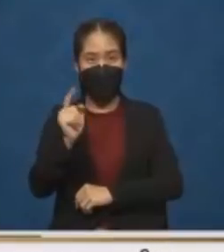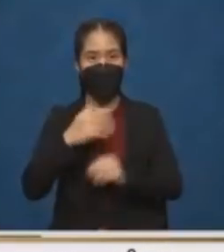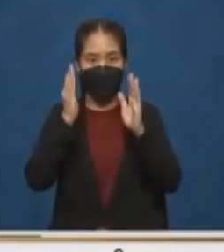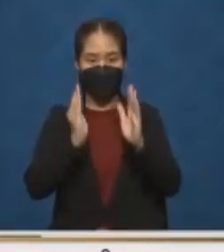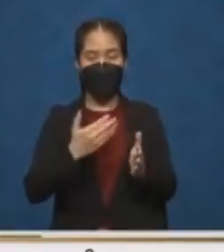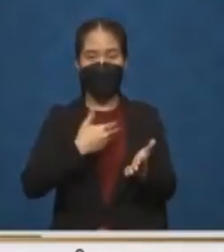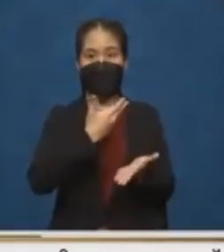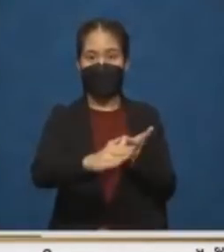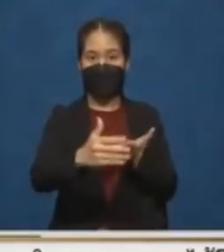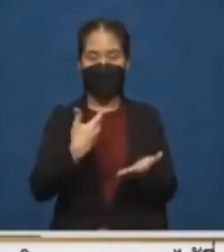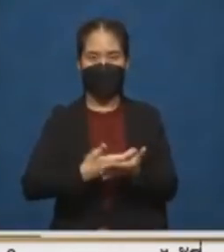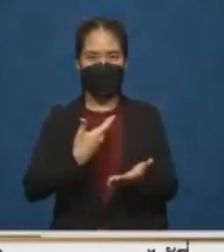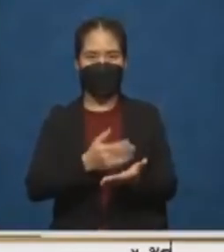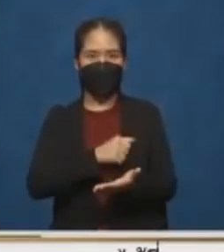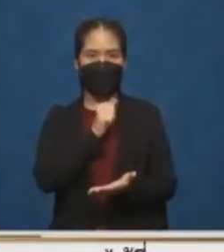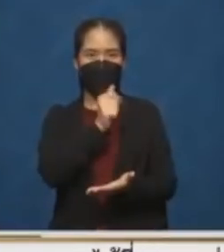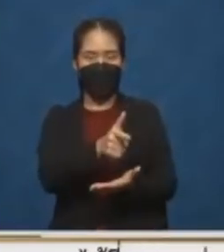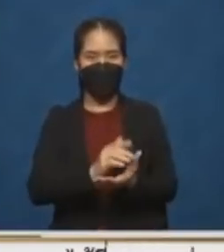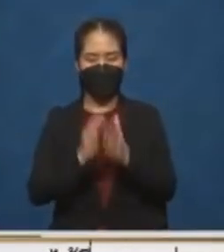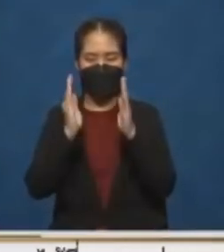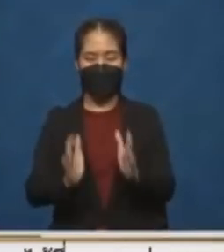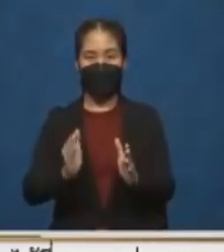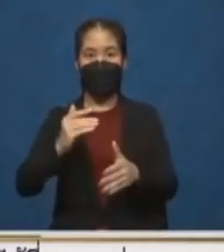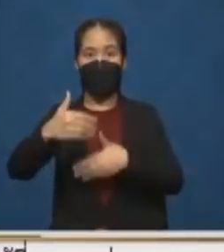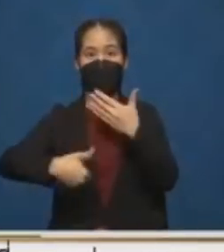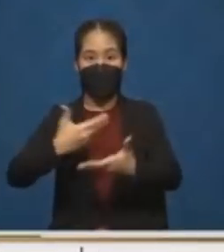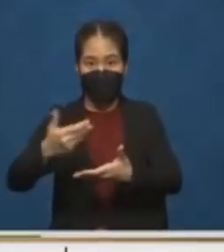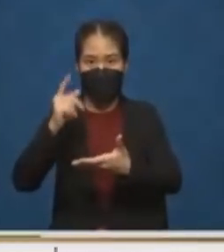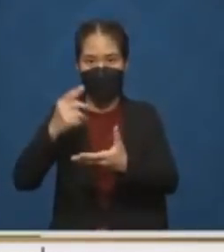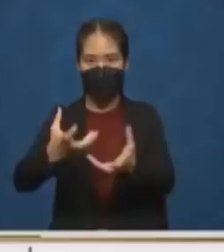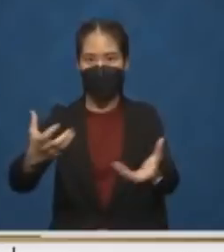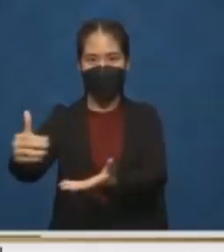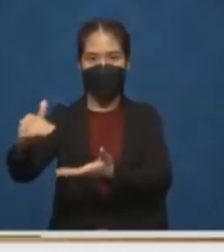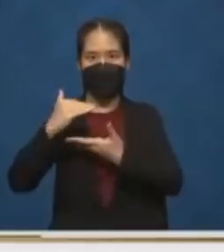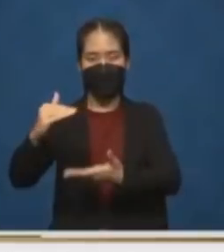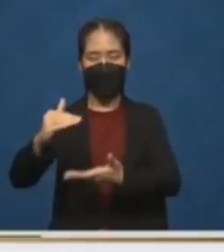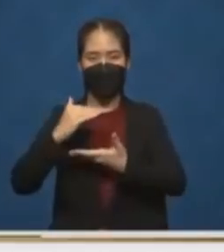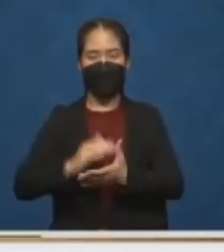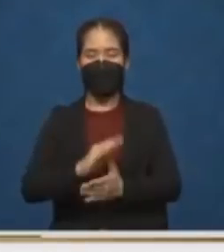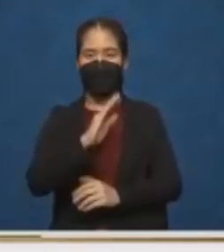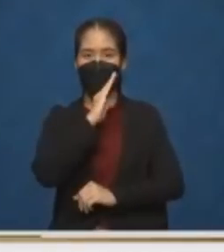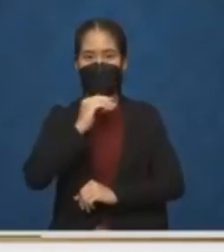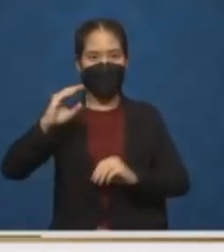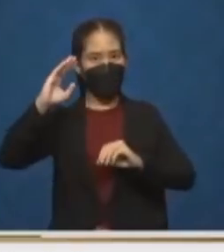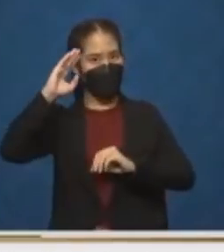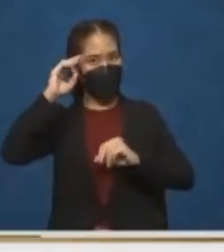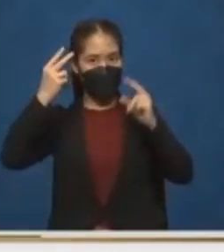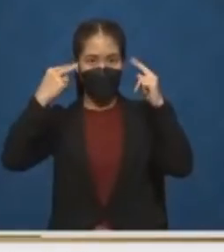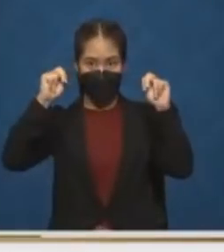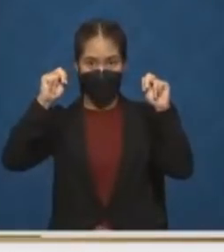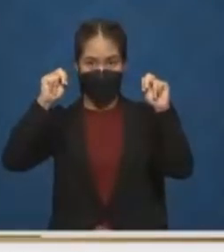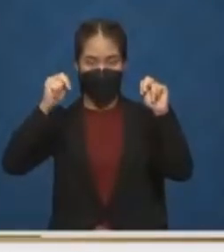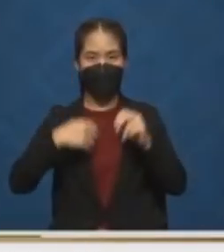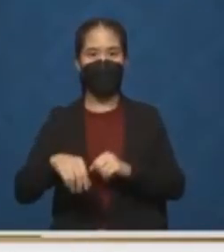ที่ชำละราคาผู้ขายมีหนาที่ทงมอบสินค้าหากพ่เอกประยติใน อนุทินปฏิบัิ